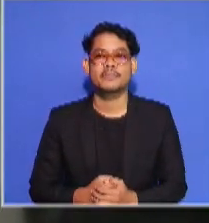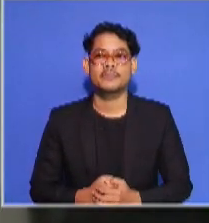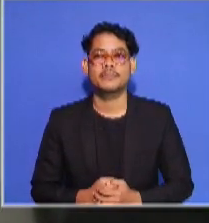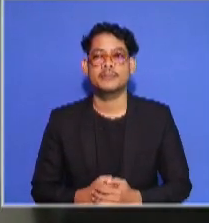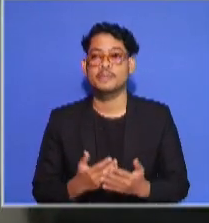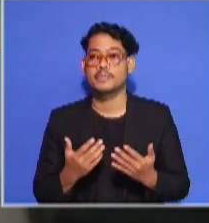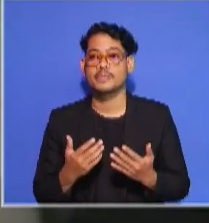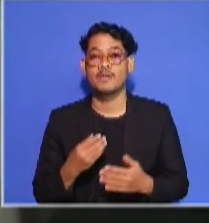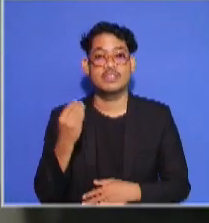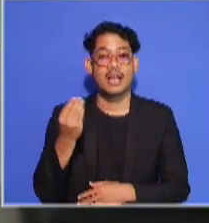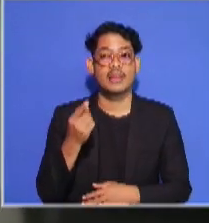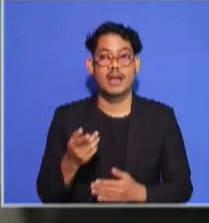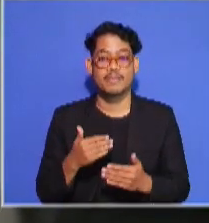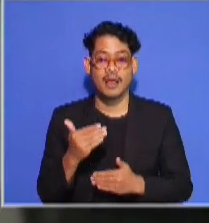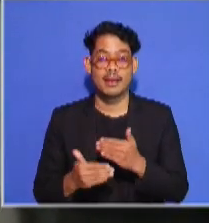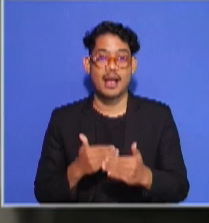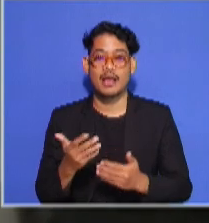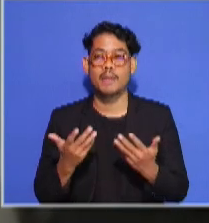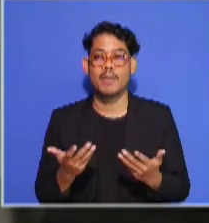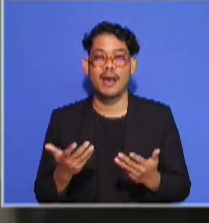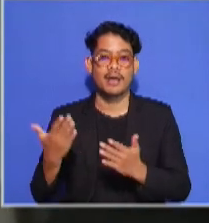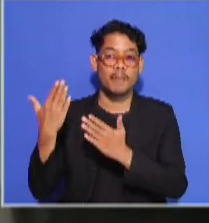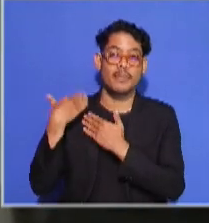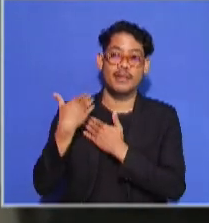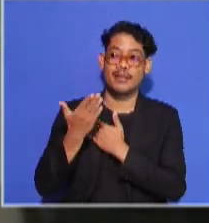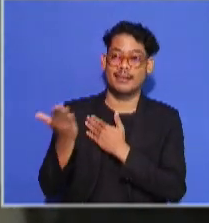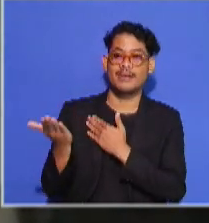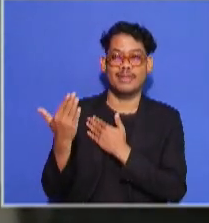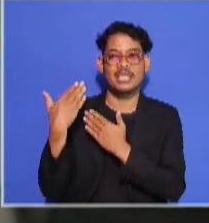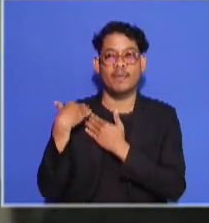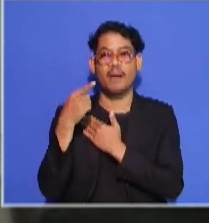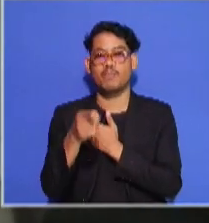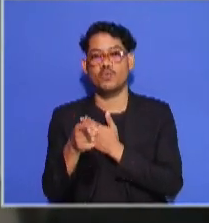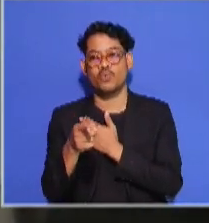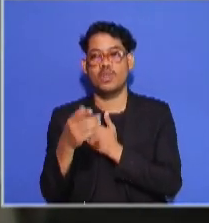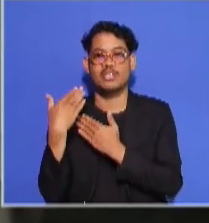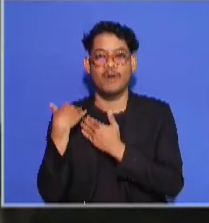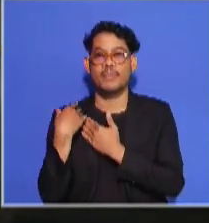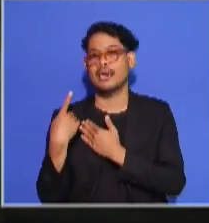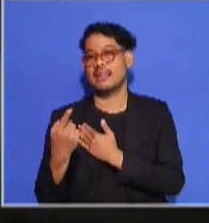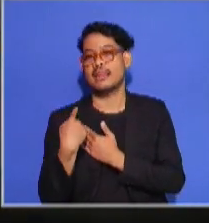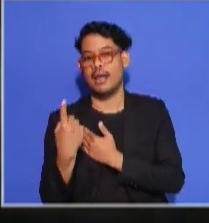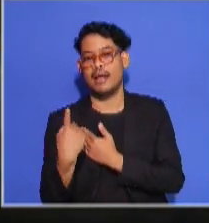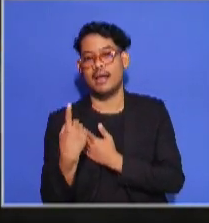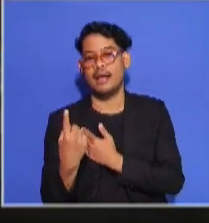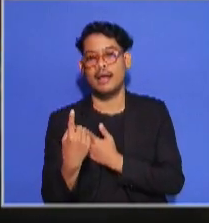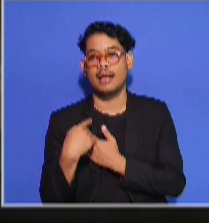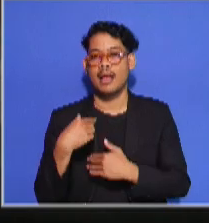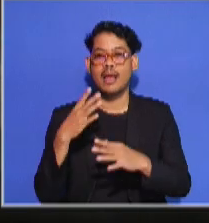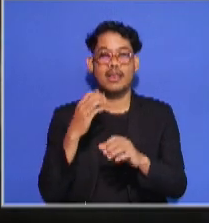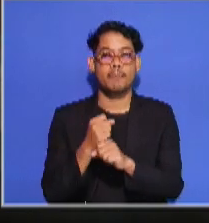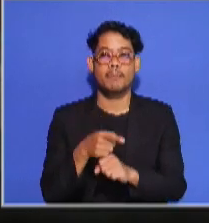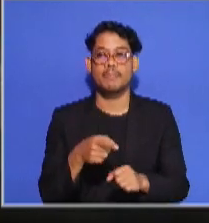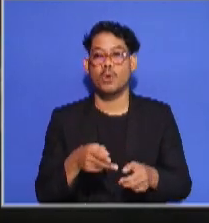yang berkelanjutan dan bertanggung jawab? Ini menjadi salah satu tanggung jawab dari kami juga di industri perhotelan,